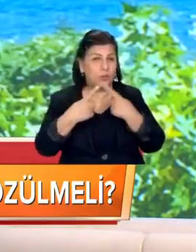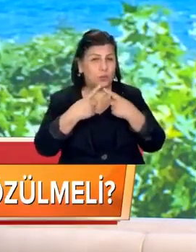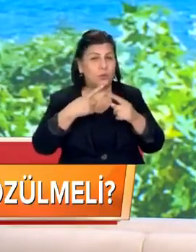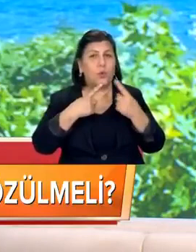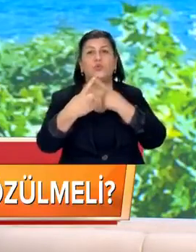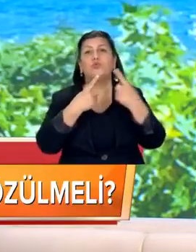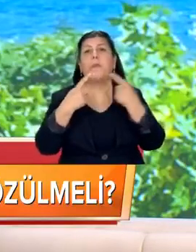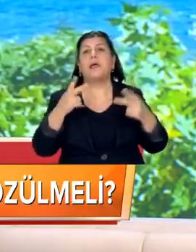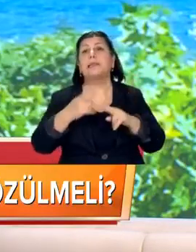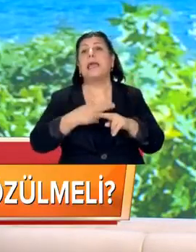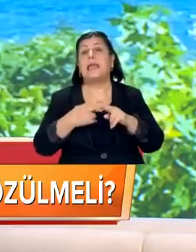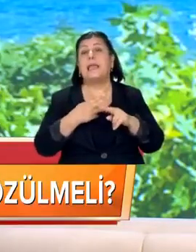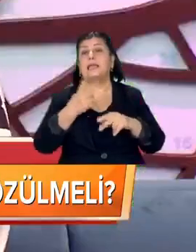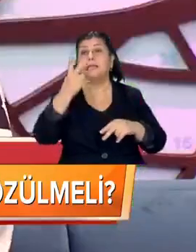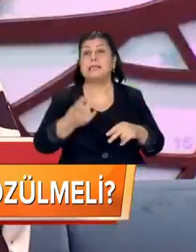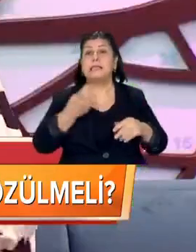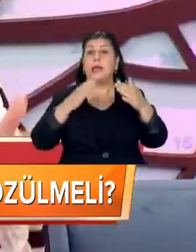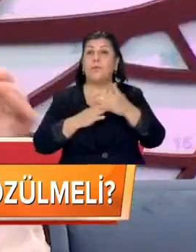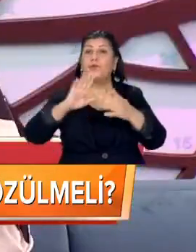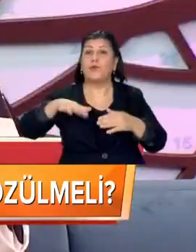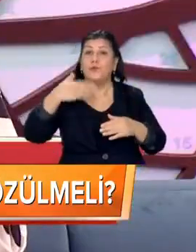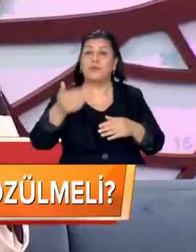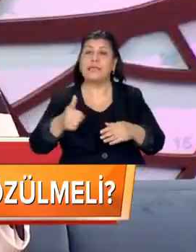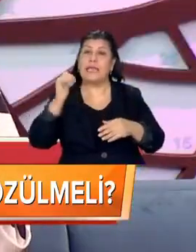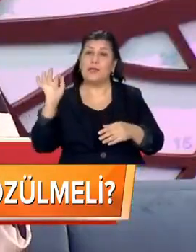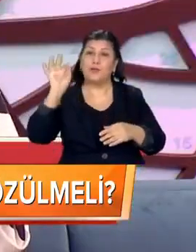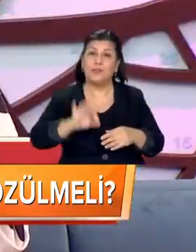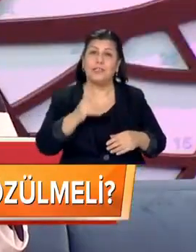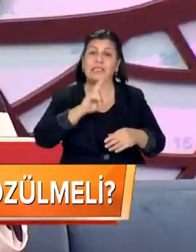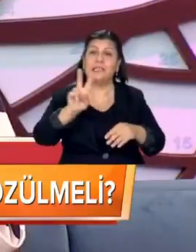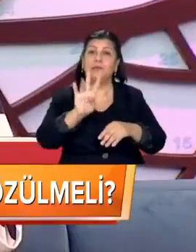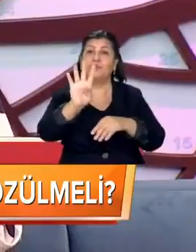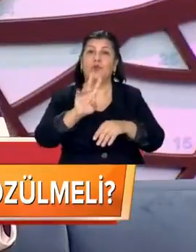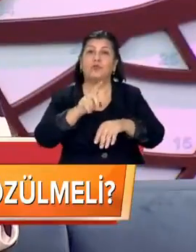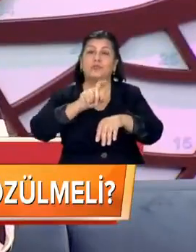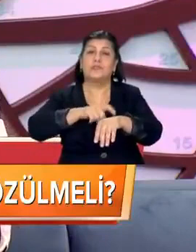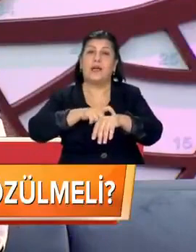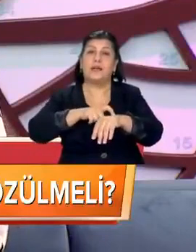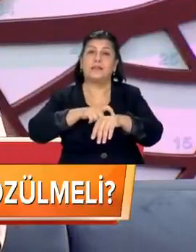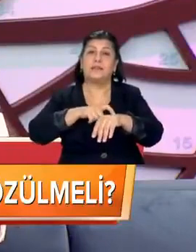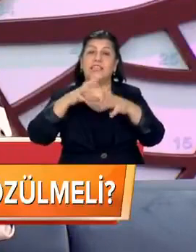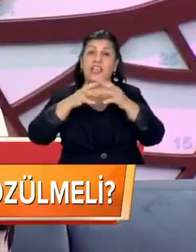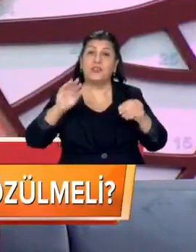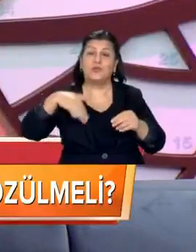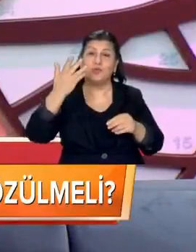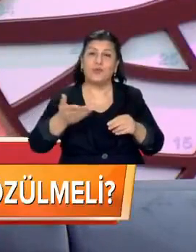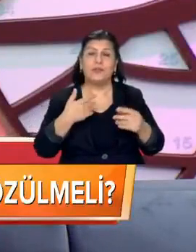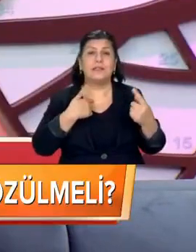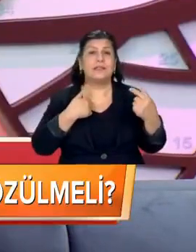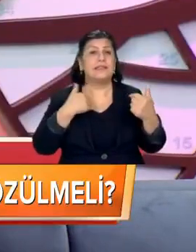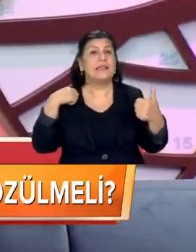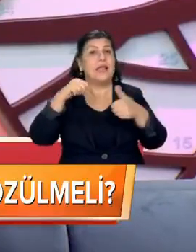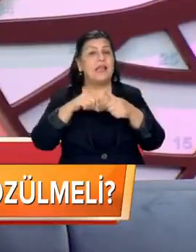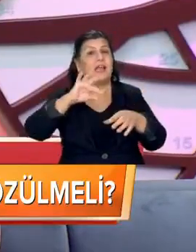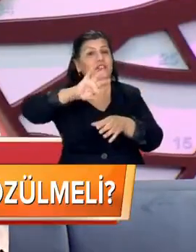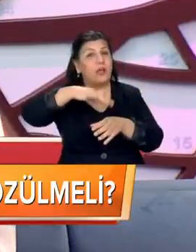deyip konuşmayı deneyeceksin iki saatlik molanın ardından geri dönüyoruz 24 saat geçtikten sonra konuyu tekrar çay kahve eşliğinde